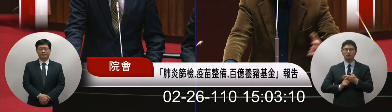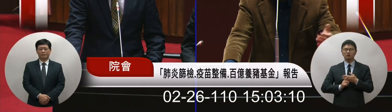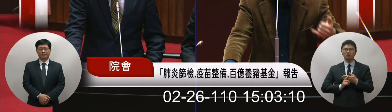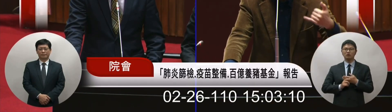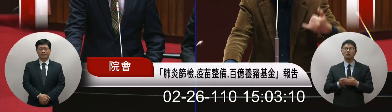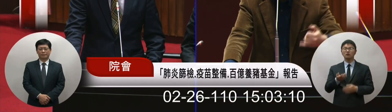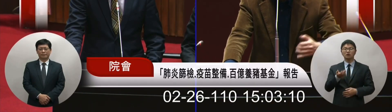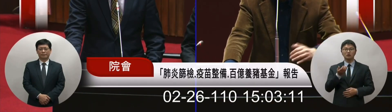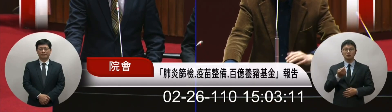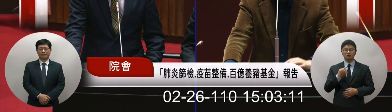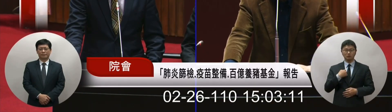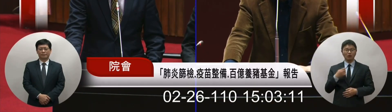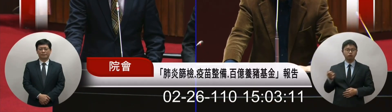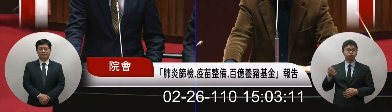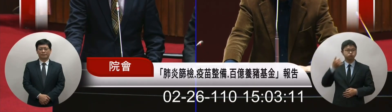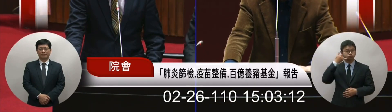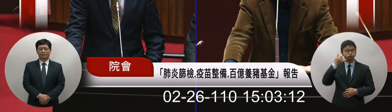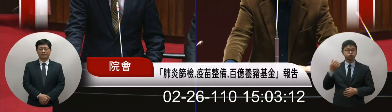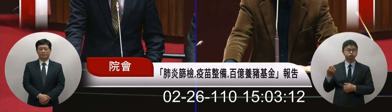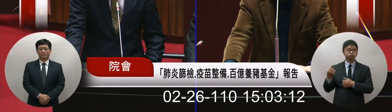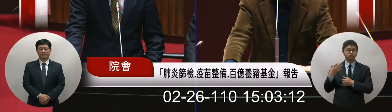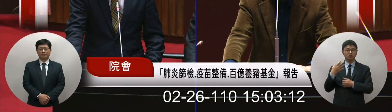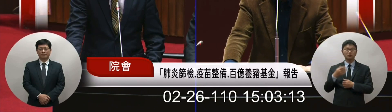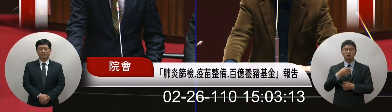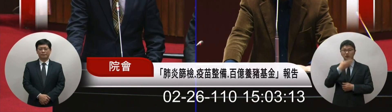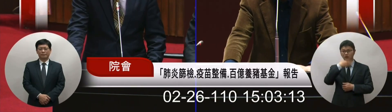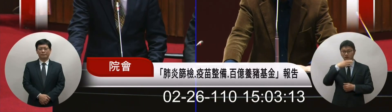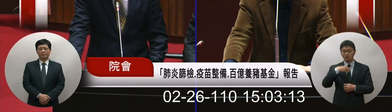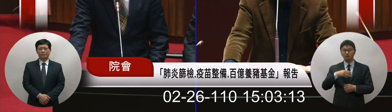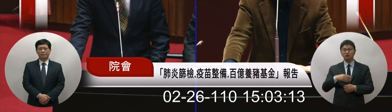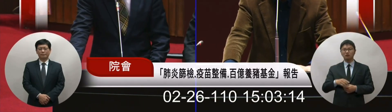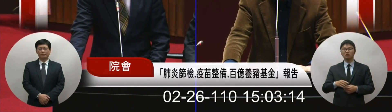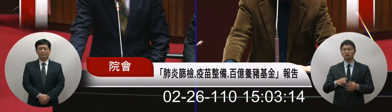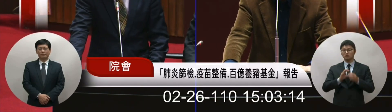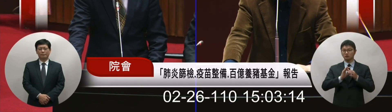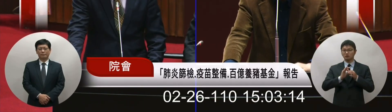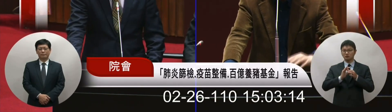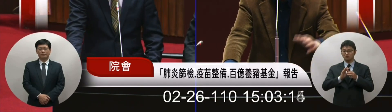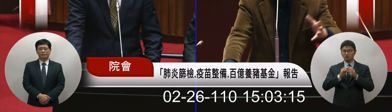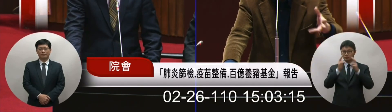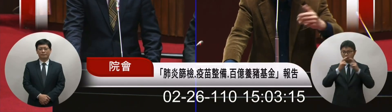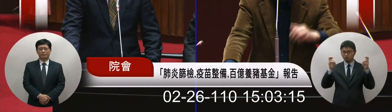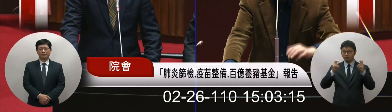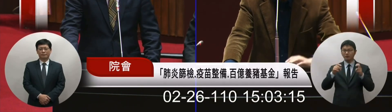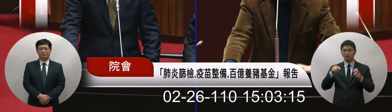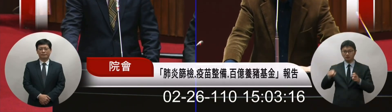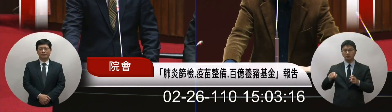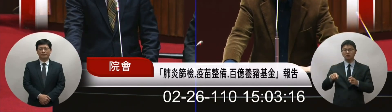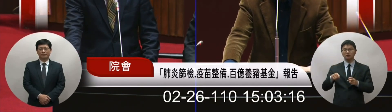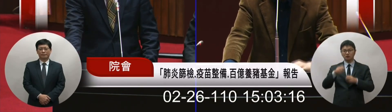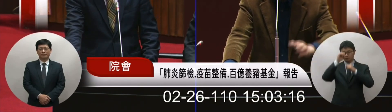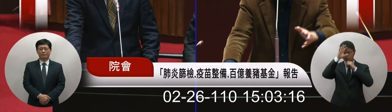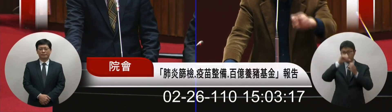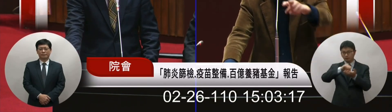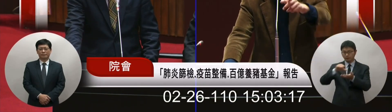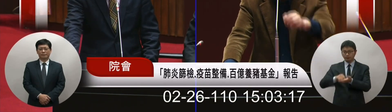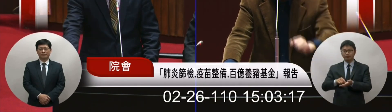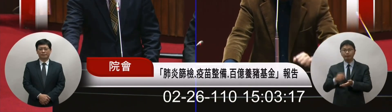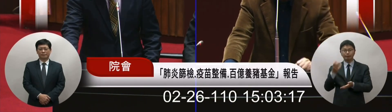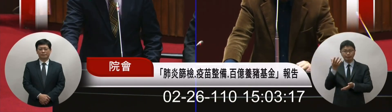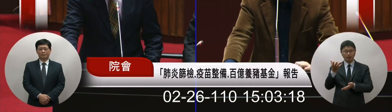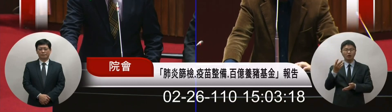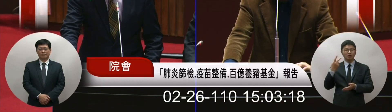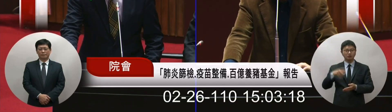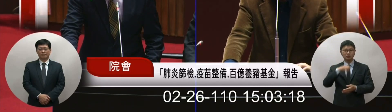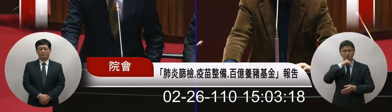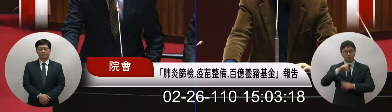像拄只我接到讲。台南吼，关庙啦吼，那个地方是产区嘛，屏东也是